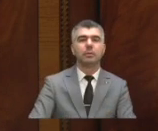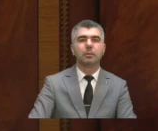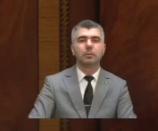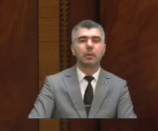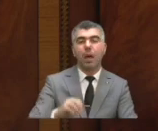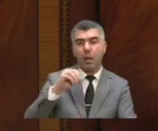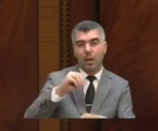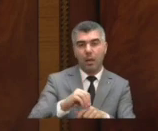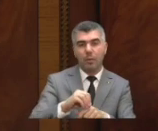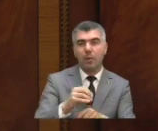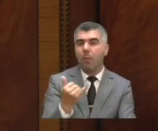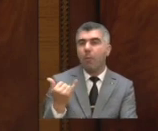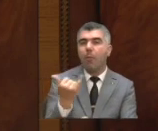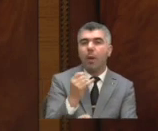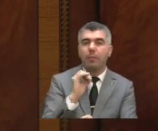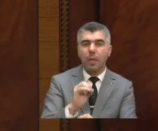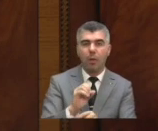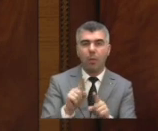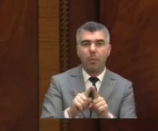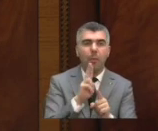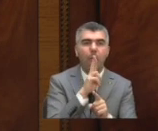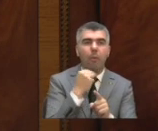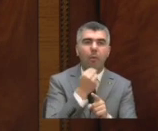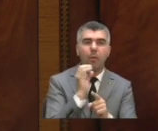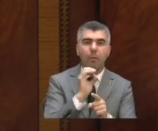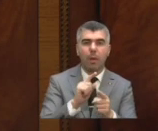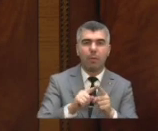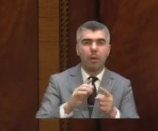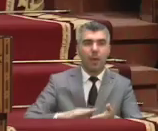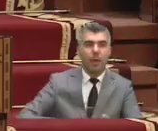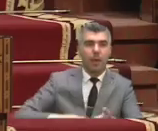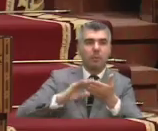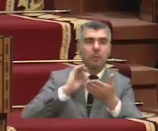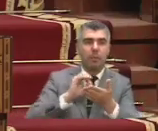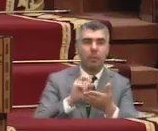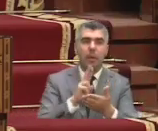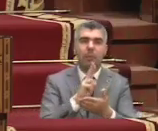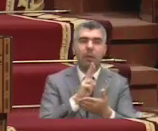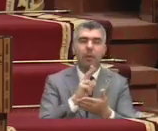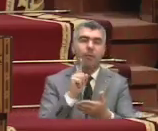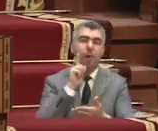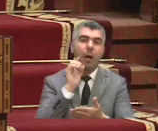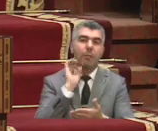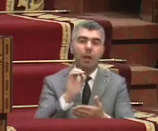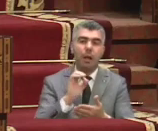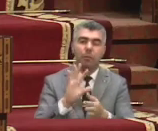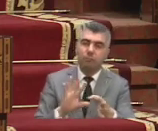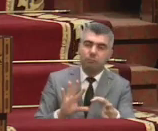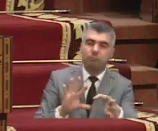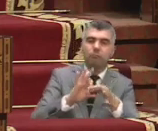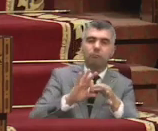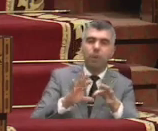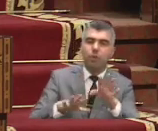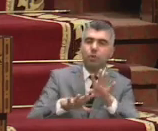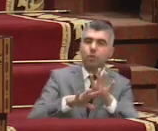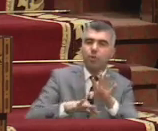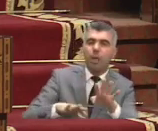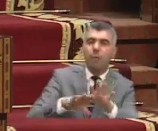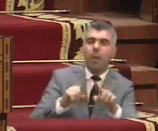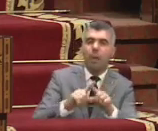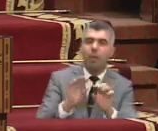اخرى ستعمل الحكومه على الارتقاء بوضعيه المراه وتوطيد الادماج الاجتماعي للاسر